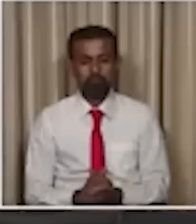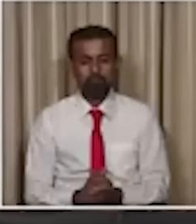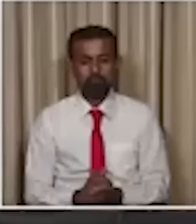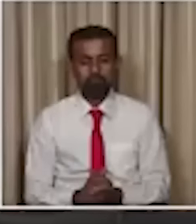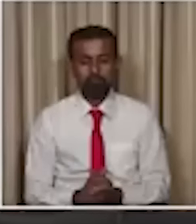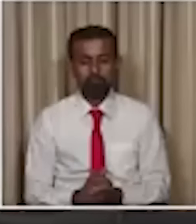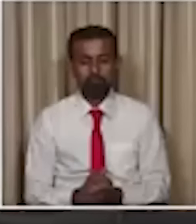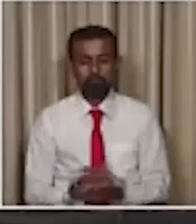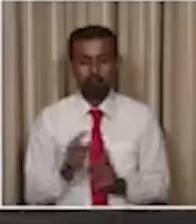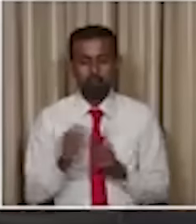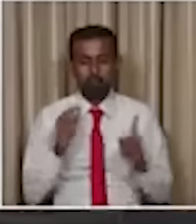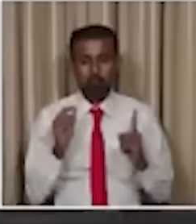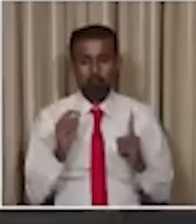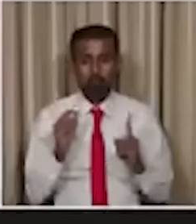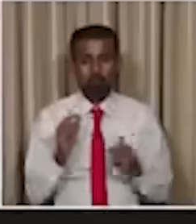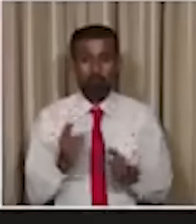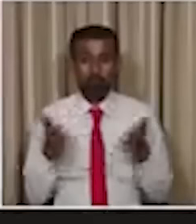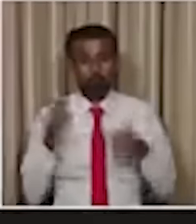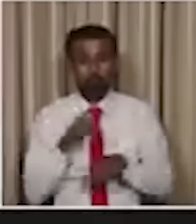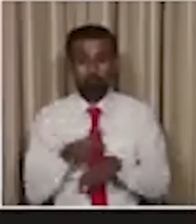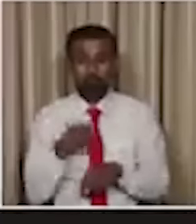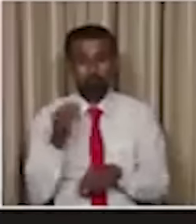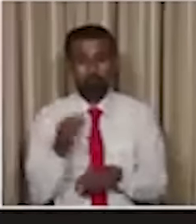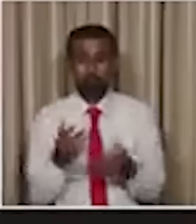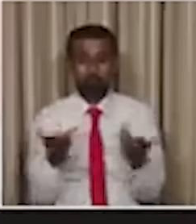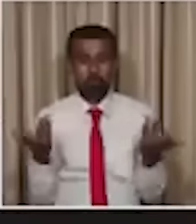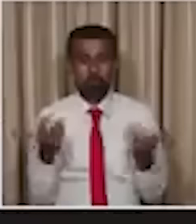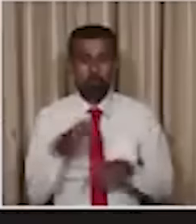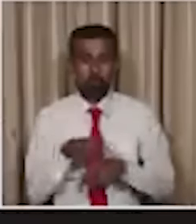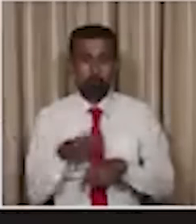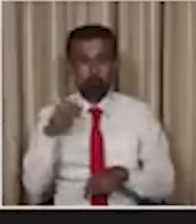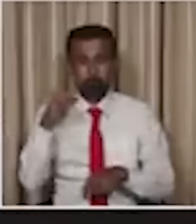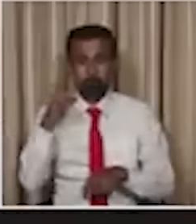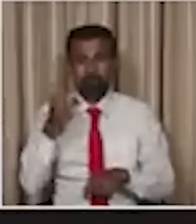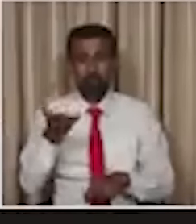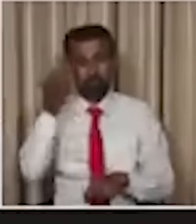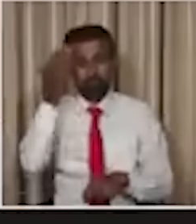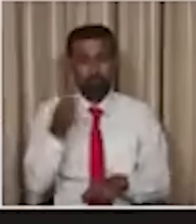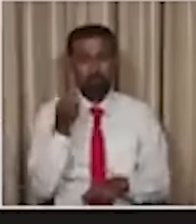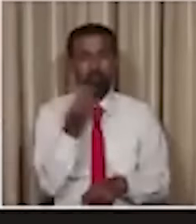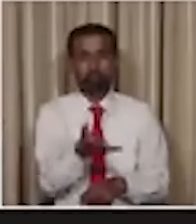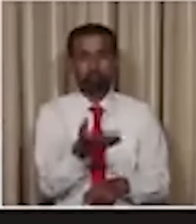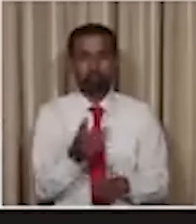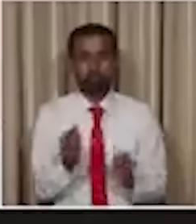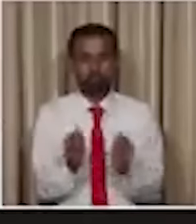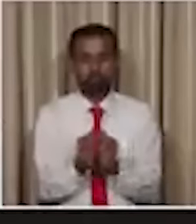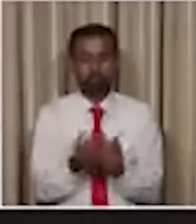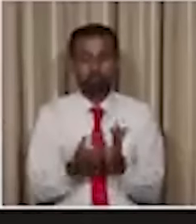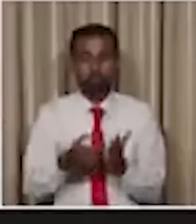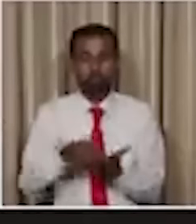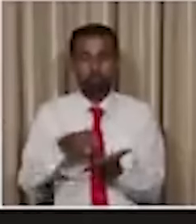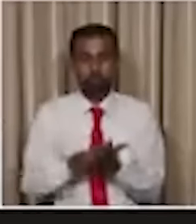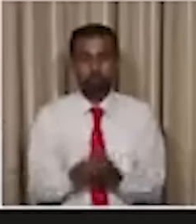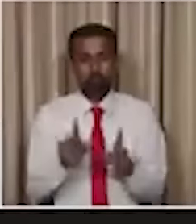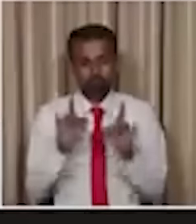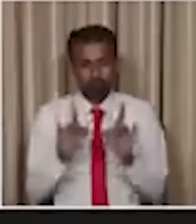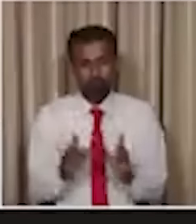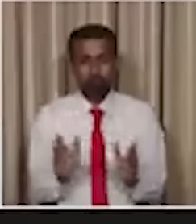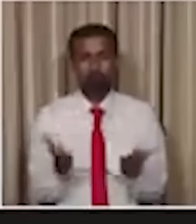නෑ ගරුව මන්ත්‍රීතුමා, ඒකට ලොකු අවස්ථාවක් දෙන්න පුළුවන් කමක් නෑ. දැන් පැය භාගයක් වැඩිපුර වෙලාව දීලා තියෙන සභාවේ කටයුතු නීත්‍යානුකූලව පවත්වාගෙන